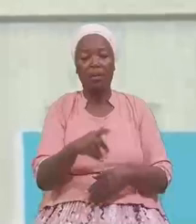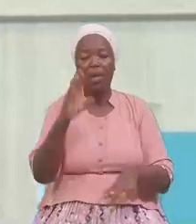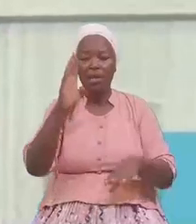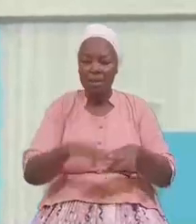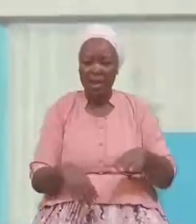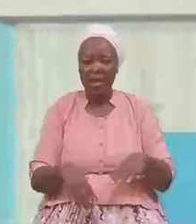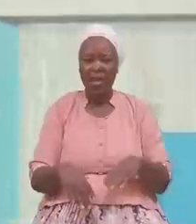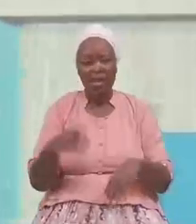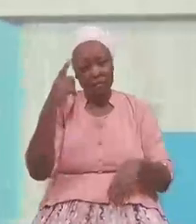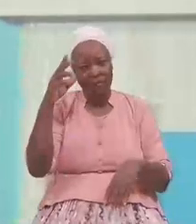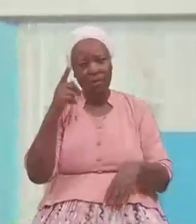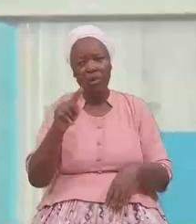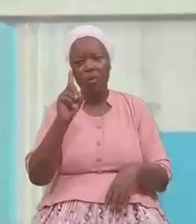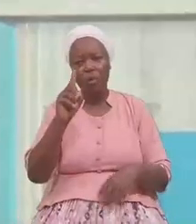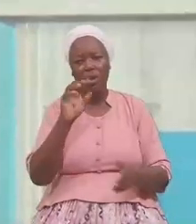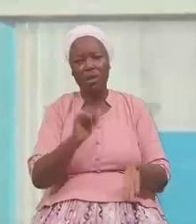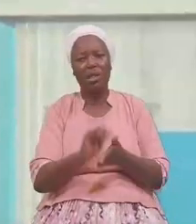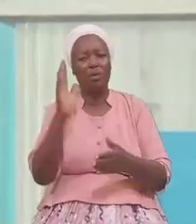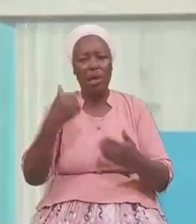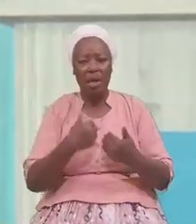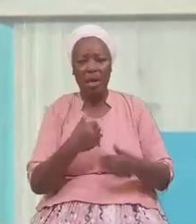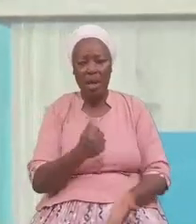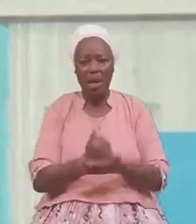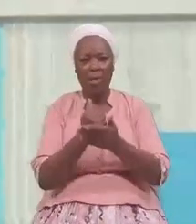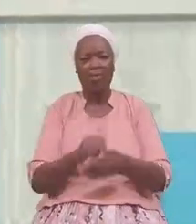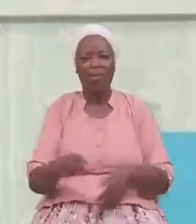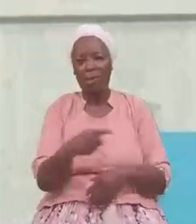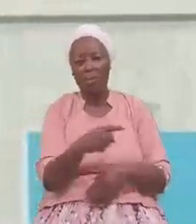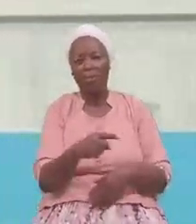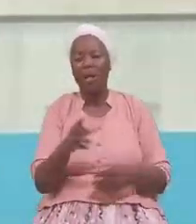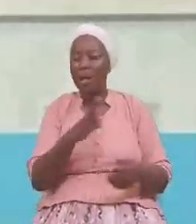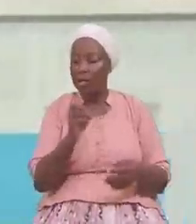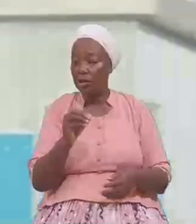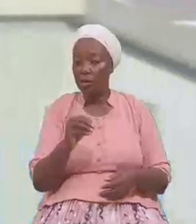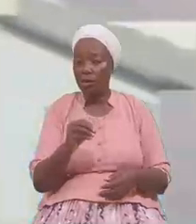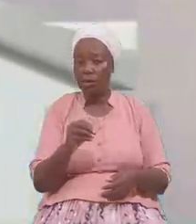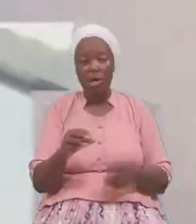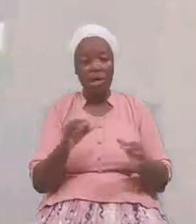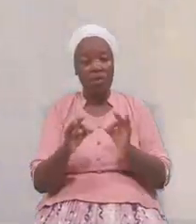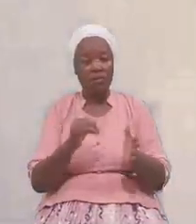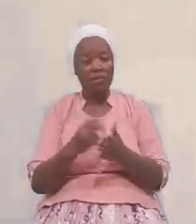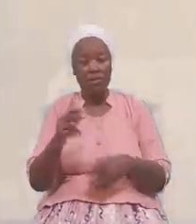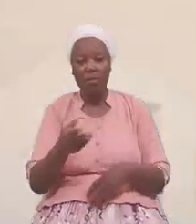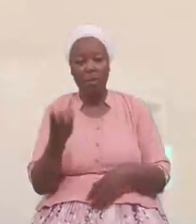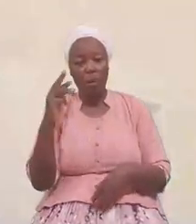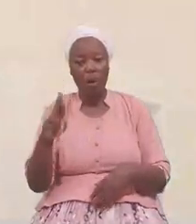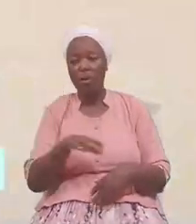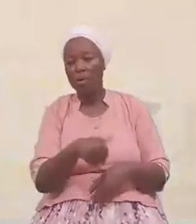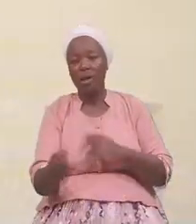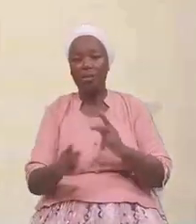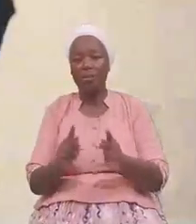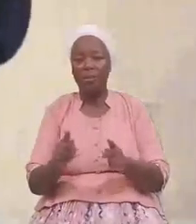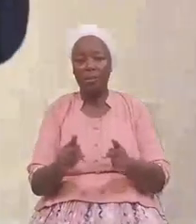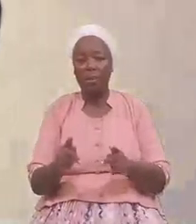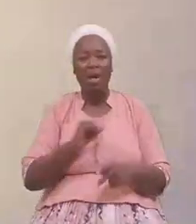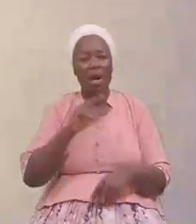pour celui qui va les aider. Ainsi donc, si c'était d'autres personnes, je dois faire